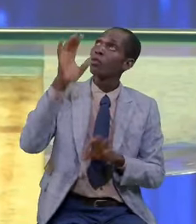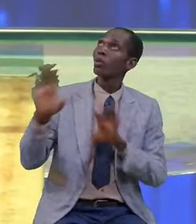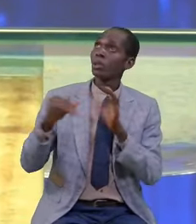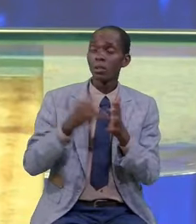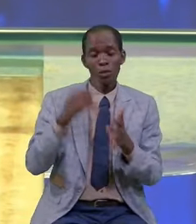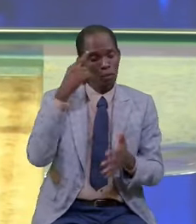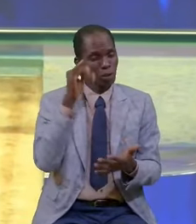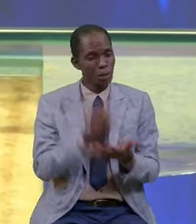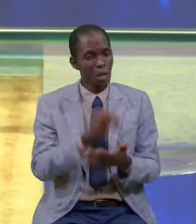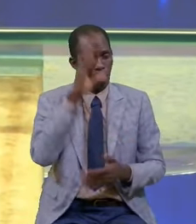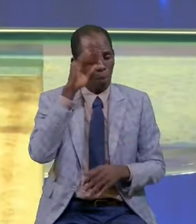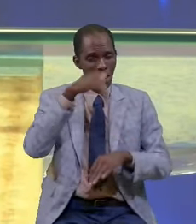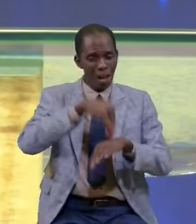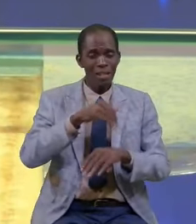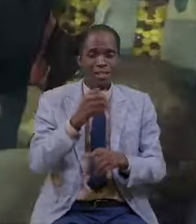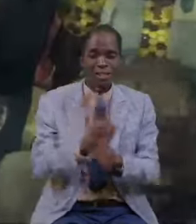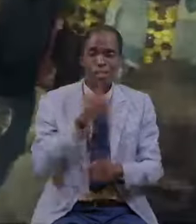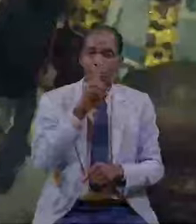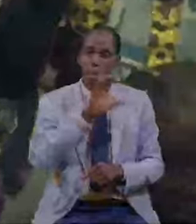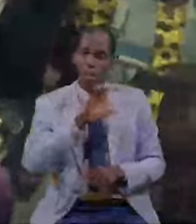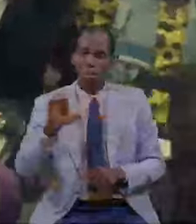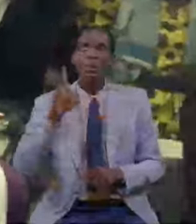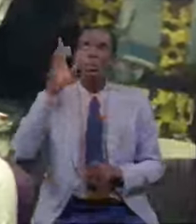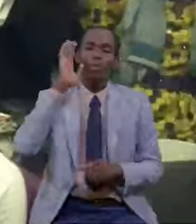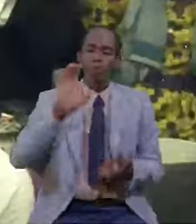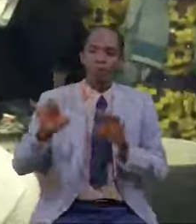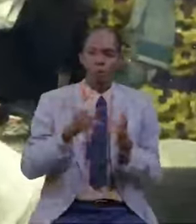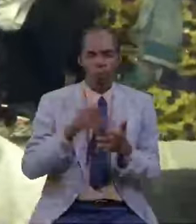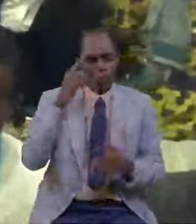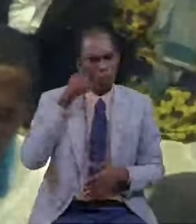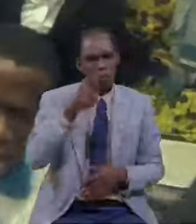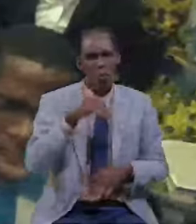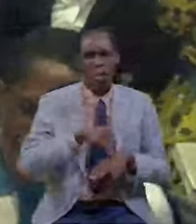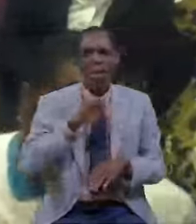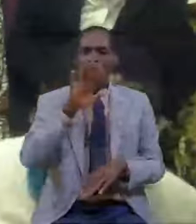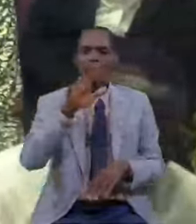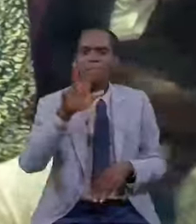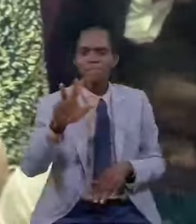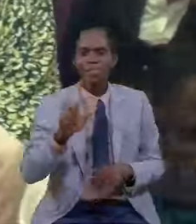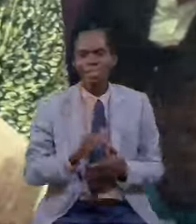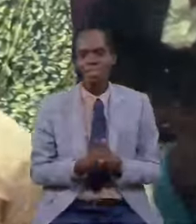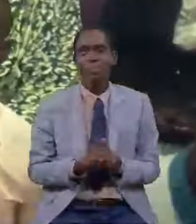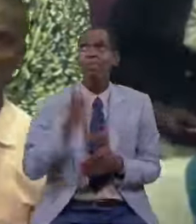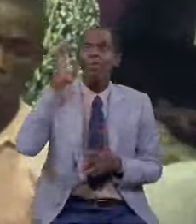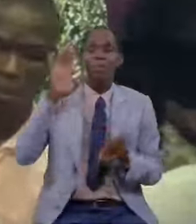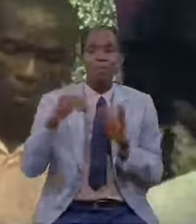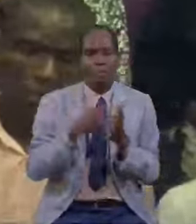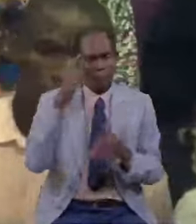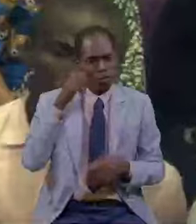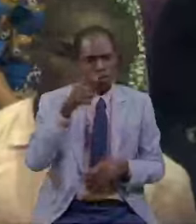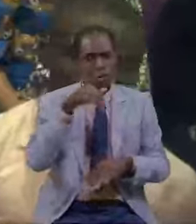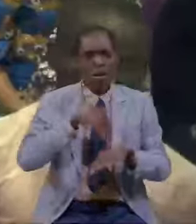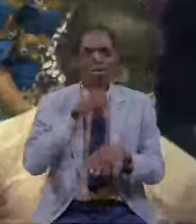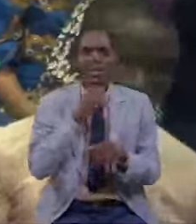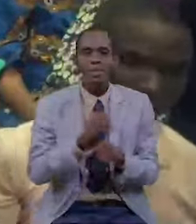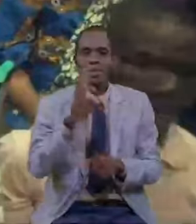100 ans, il va le faire pour vous à 53. Il va le faire pour vous à 60